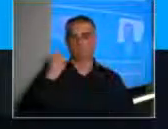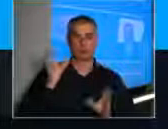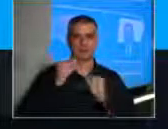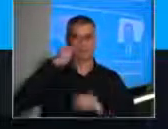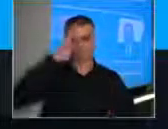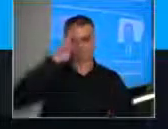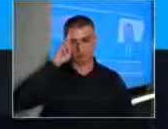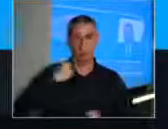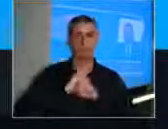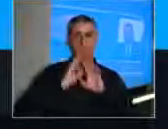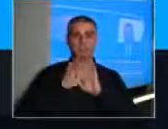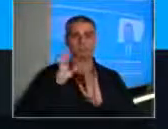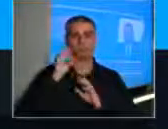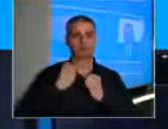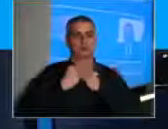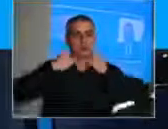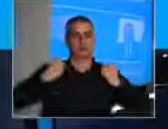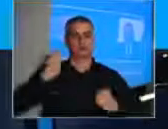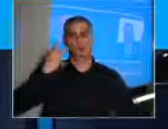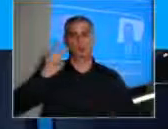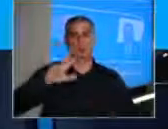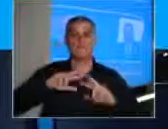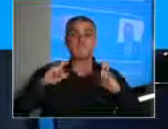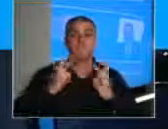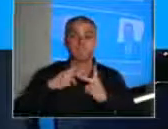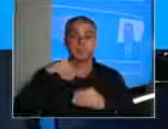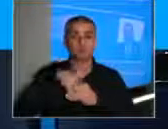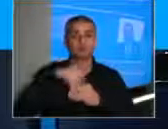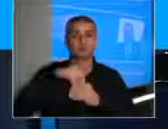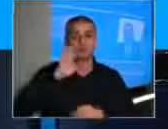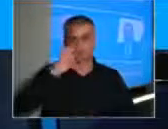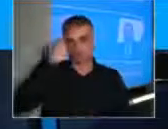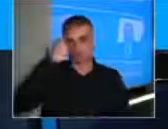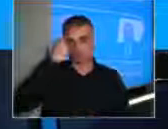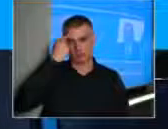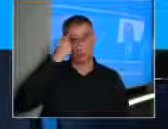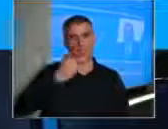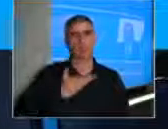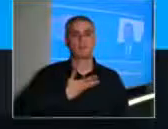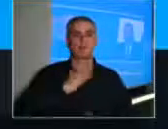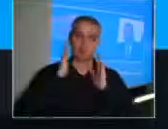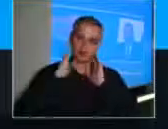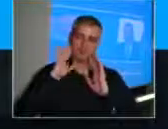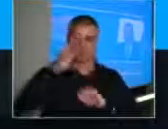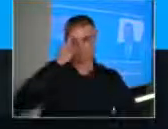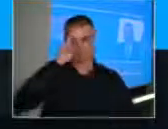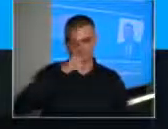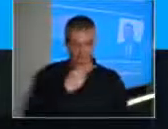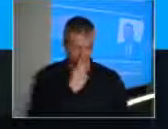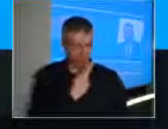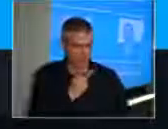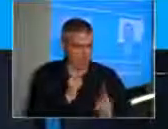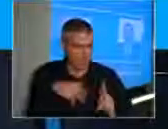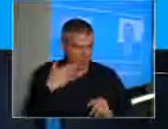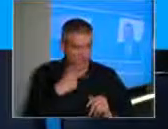הליכוד, נעשה הכל שש"ס תתחזק, והציבור שמצביע ש"ס, הוא יודע שהוא מקבל נאמנות גם לליכוד. אתה רואה